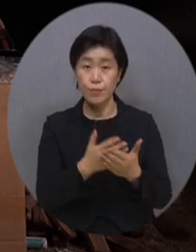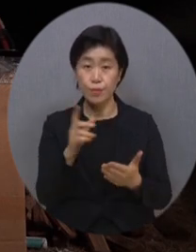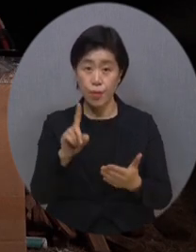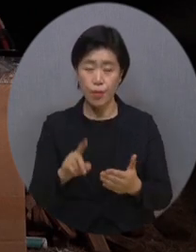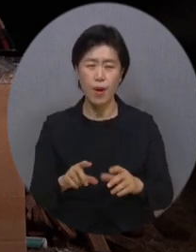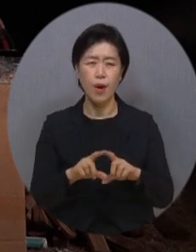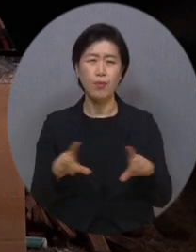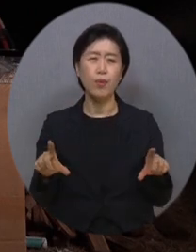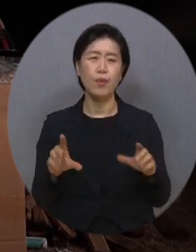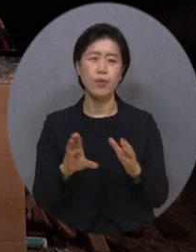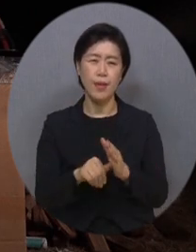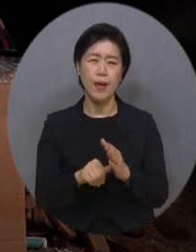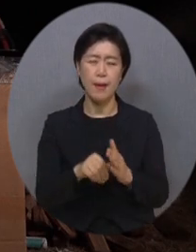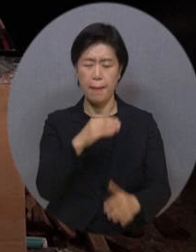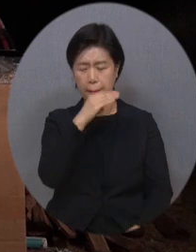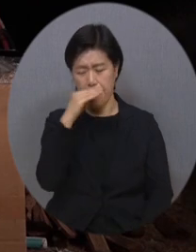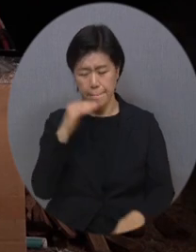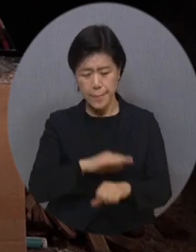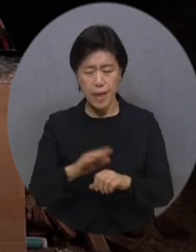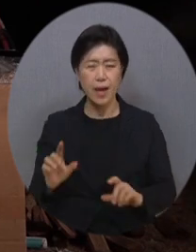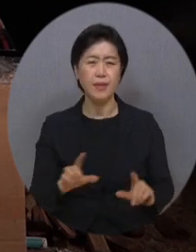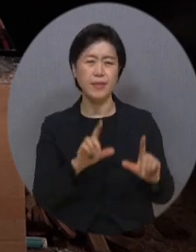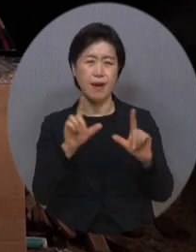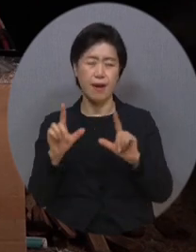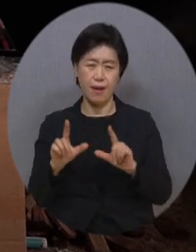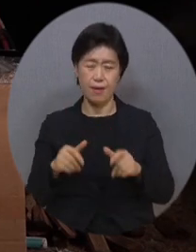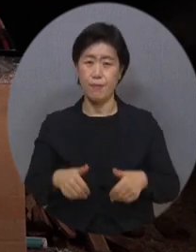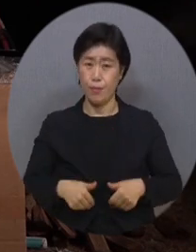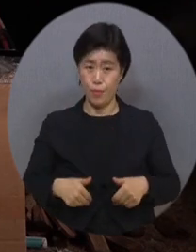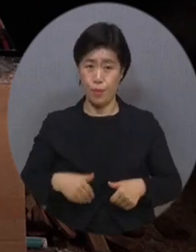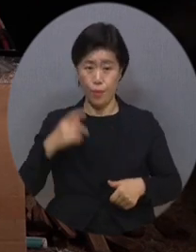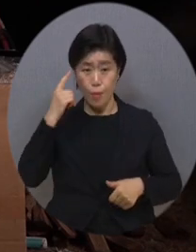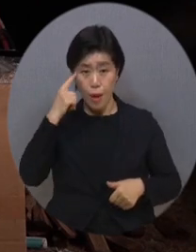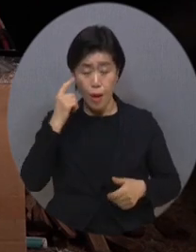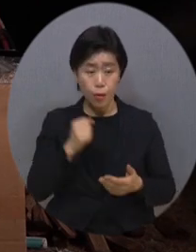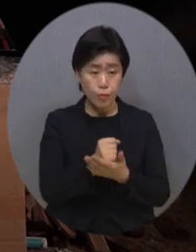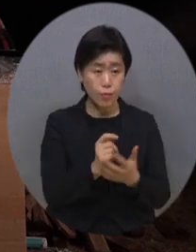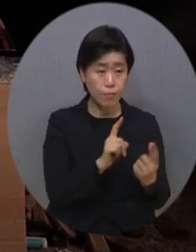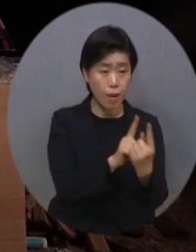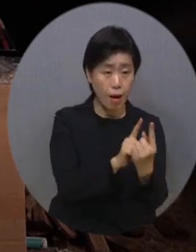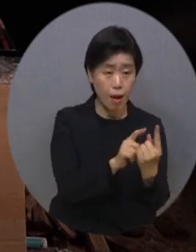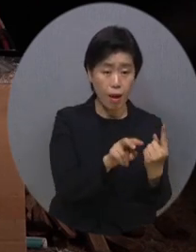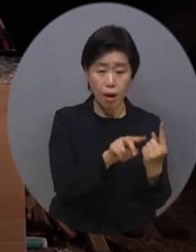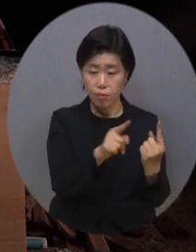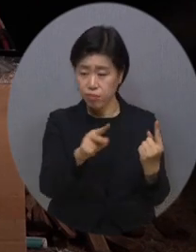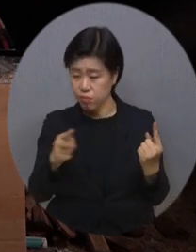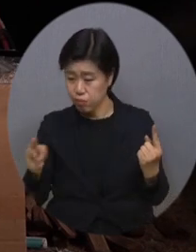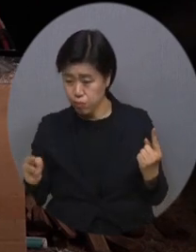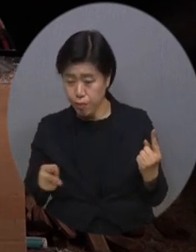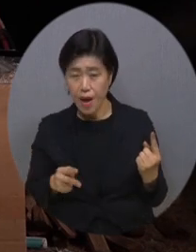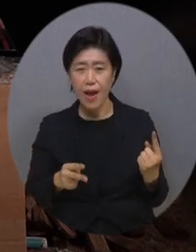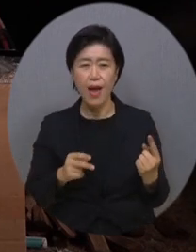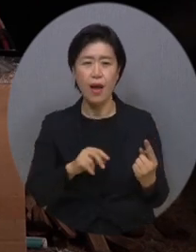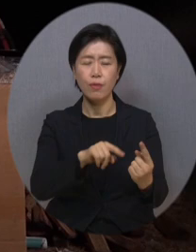돼. 어? 이게 다 돌고 돌면 평가거든, 사실은. 엄밀히 따져보면. 계속 친하게 지내요.